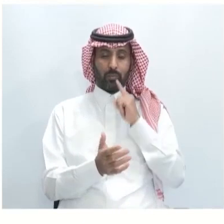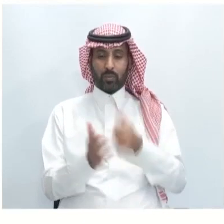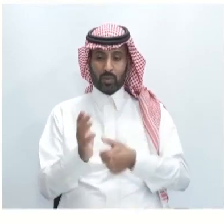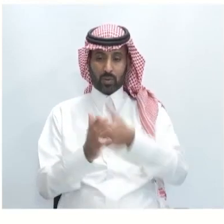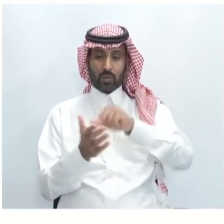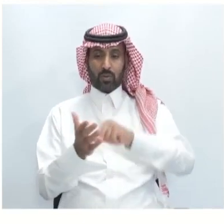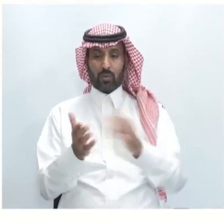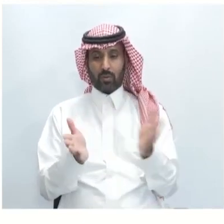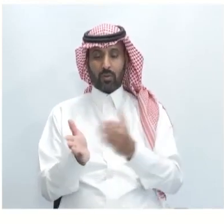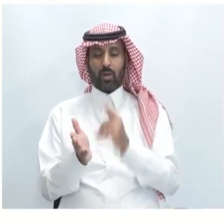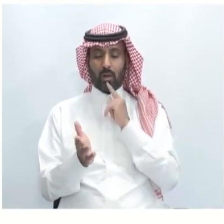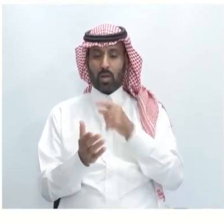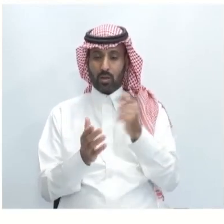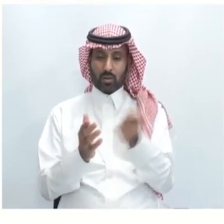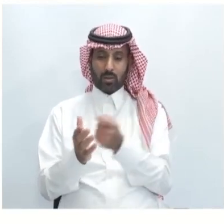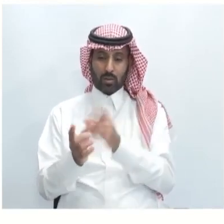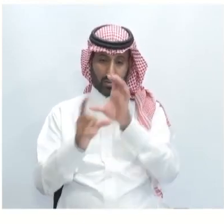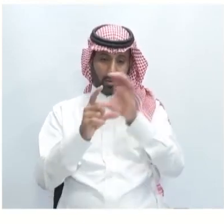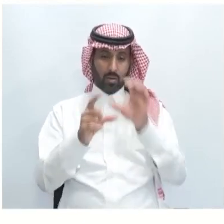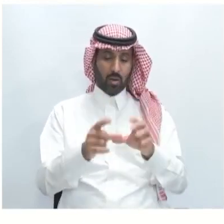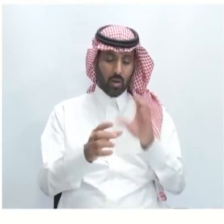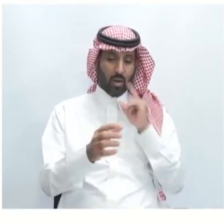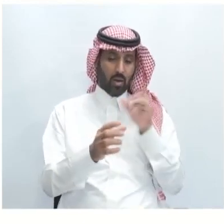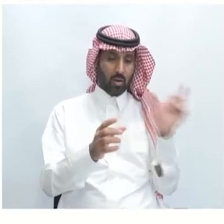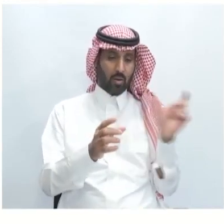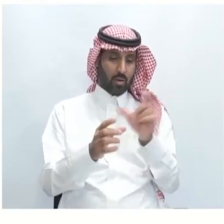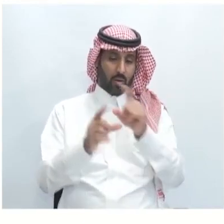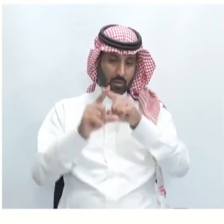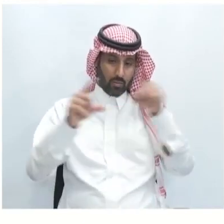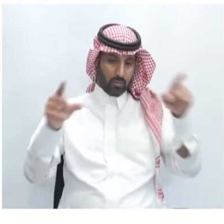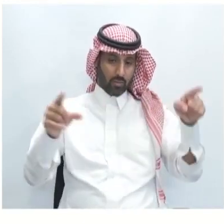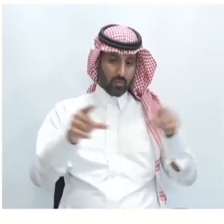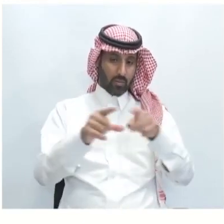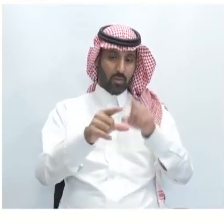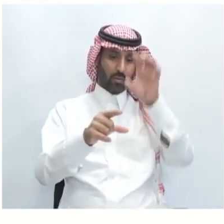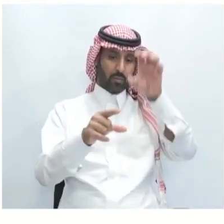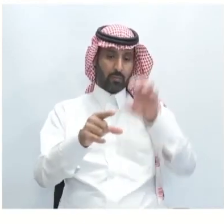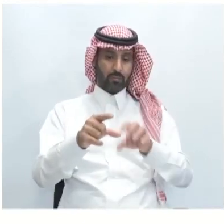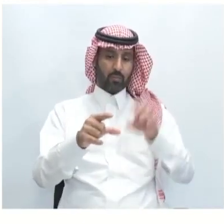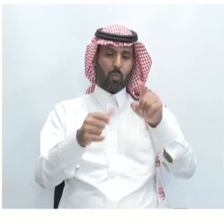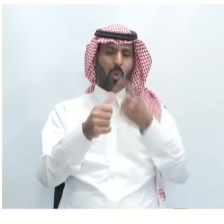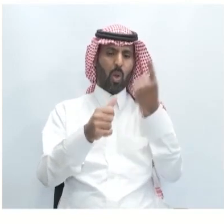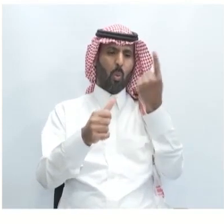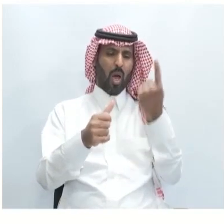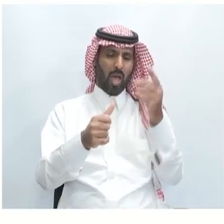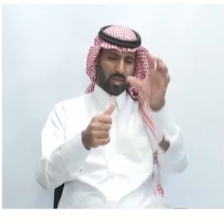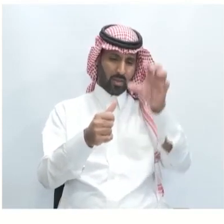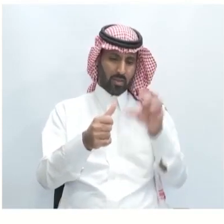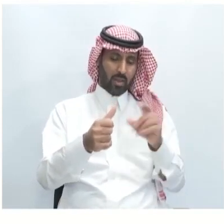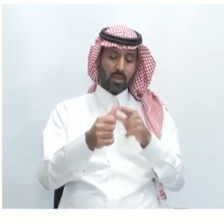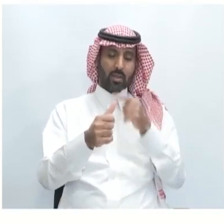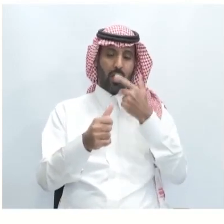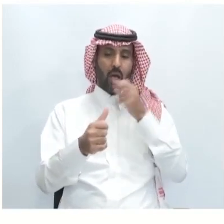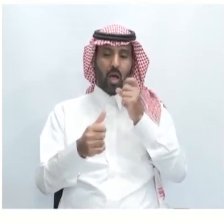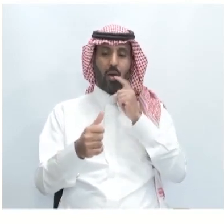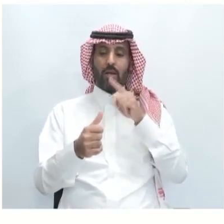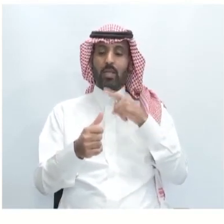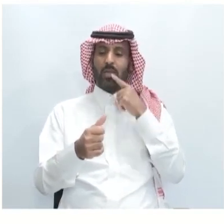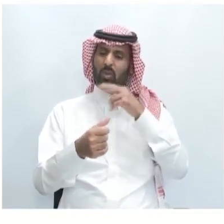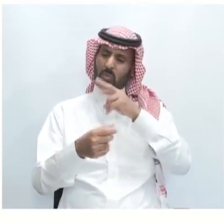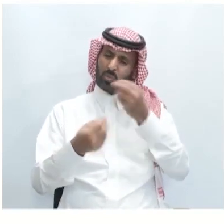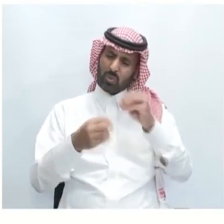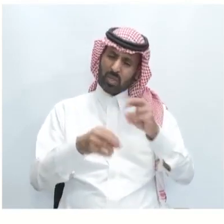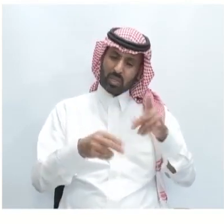انتقل الان الى التقويم اكمل الفقره في ادناه باستعمال كلا من المصطلحات الاتيه مره واحده السكريات عديده